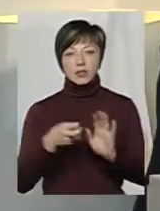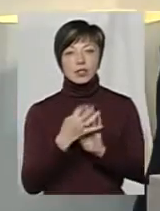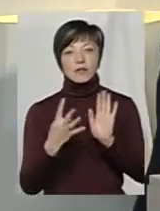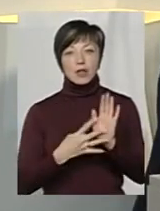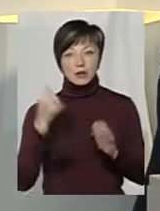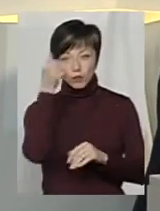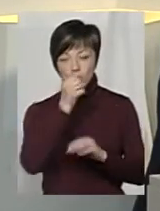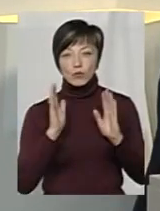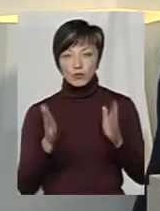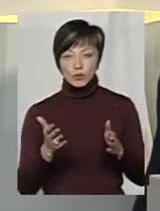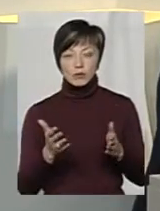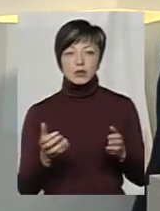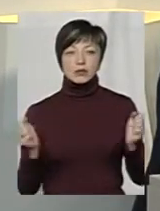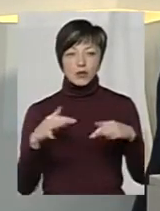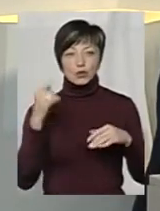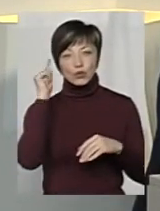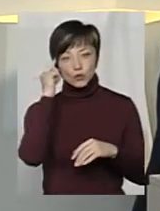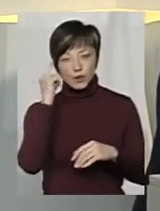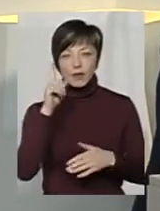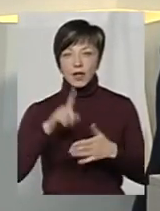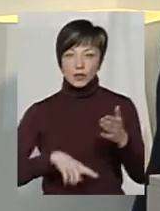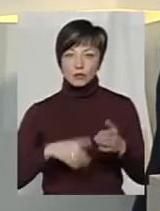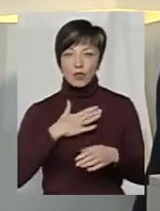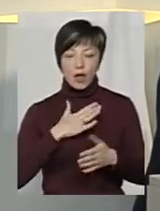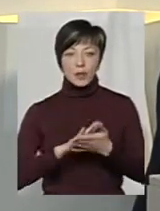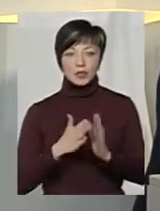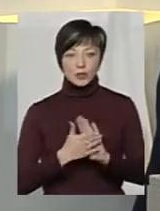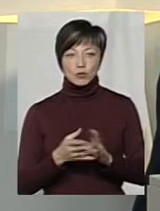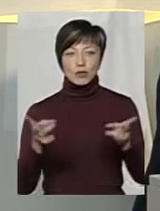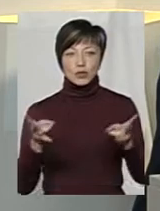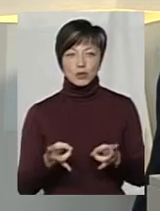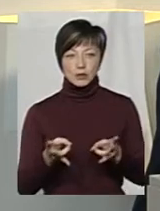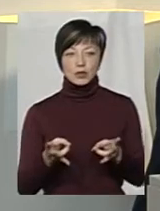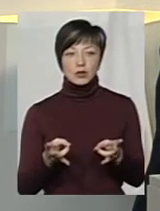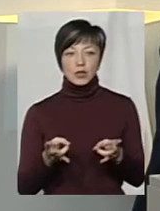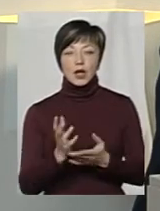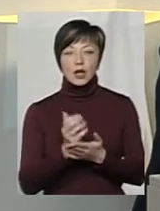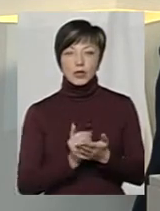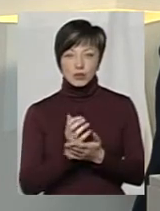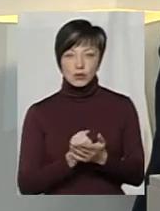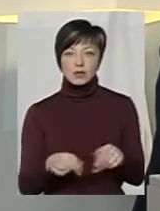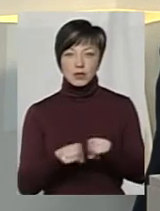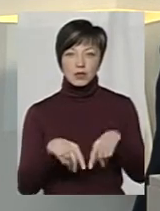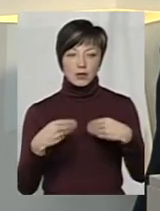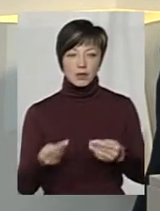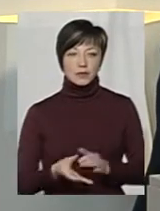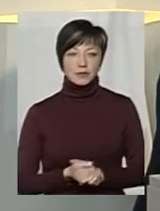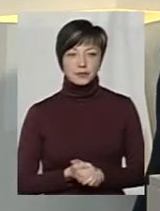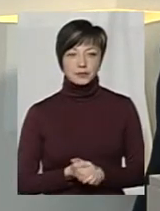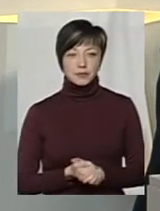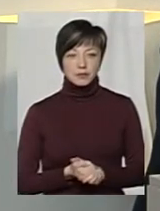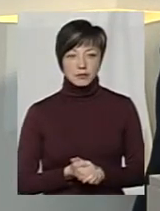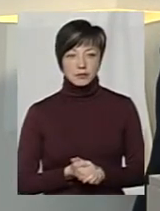рік будемо збиратись, будемо думати. Надіюсь, що моя позиція, що потрібно якийсь ресурс все-таки дати.